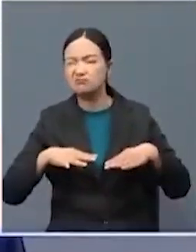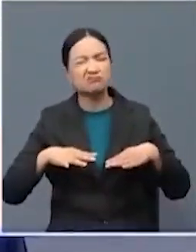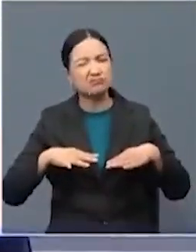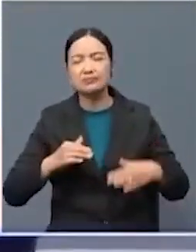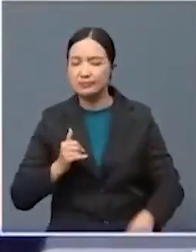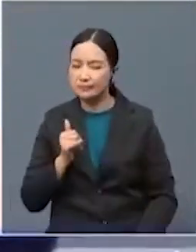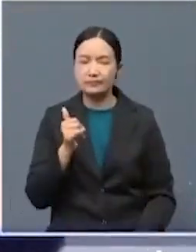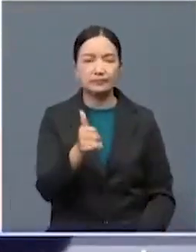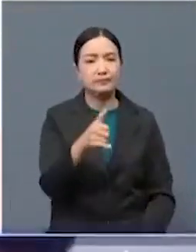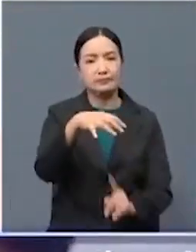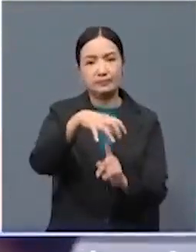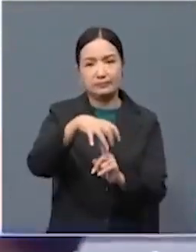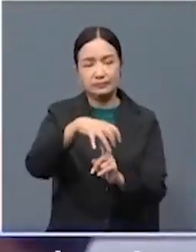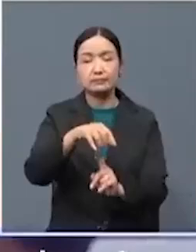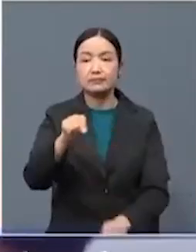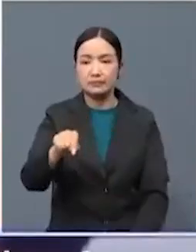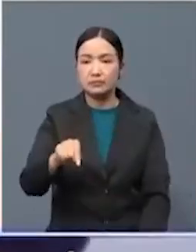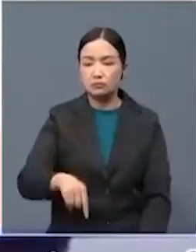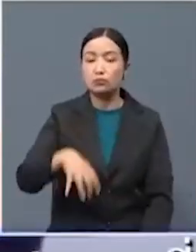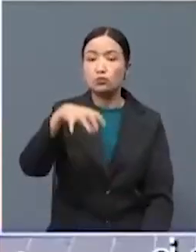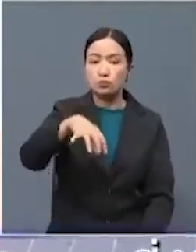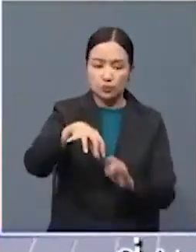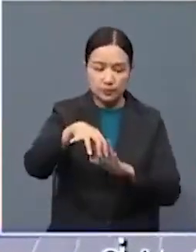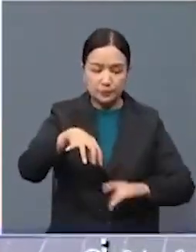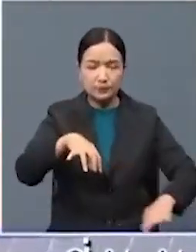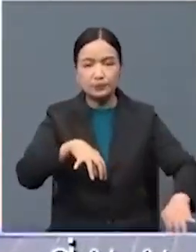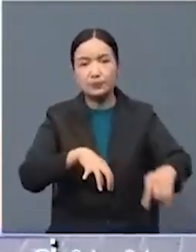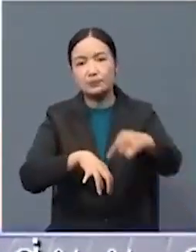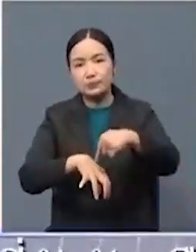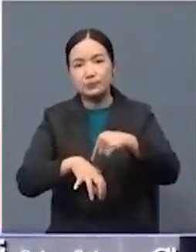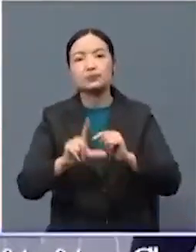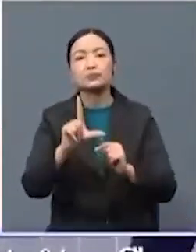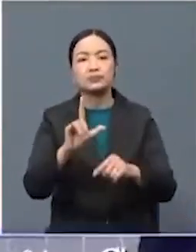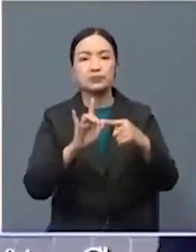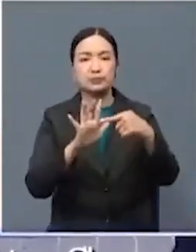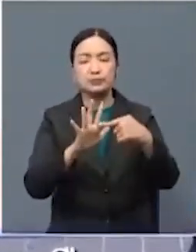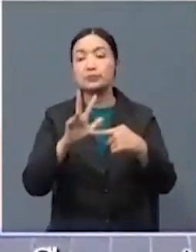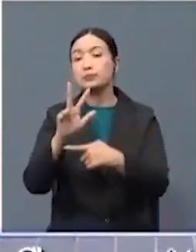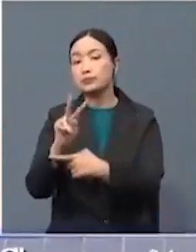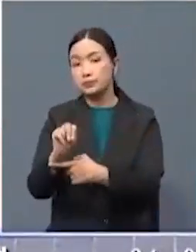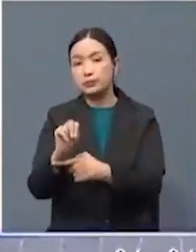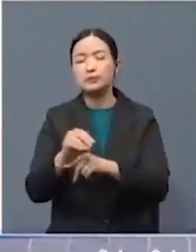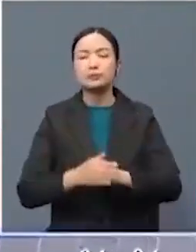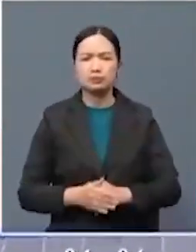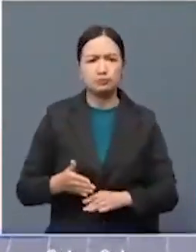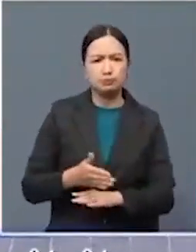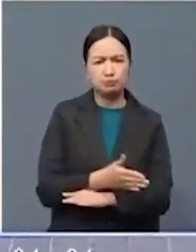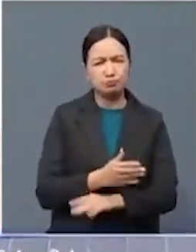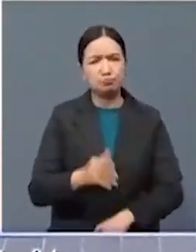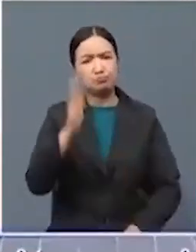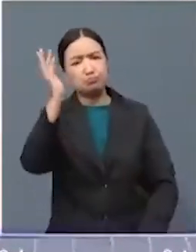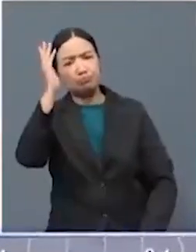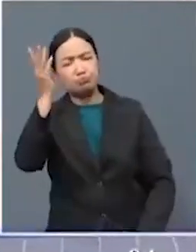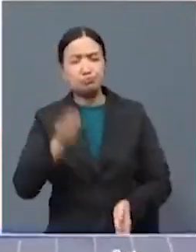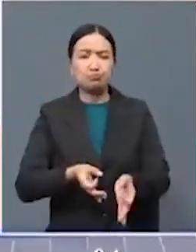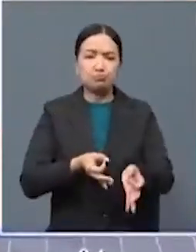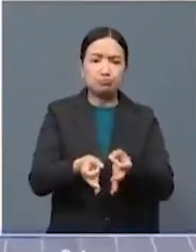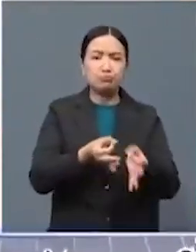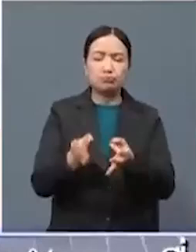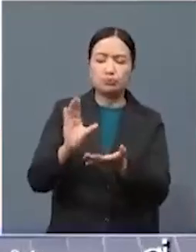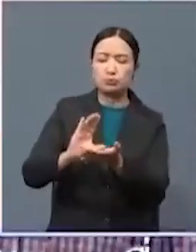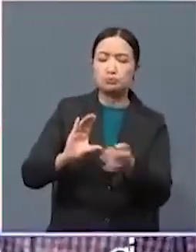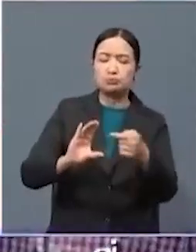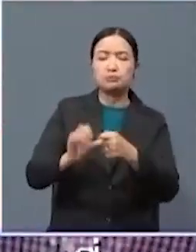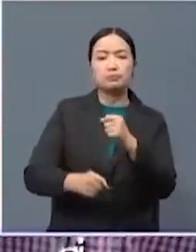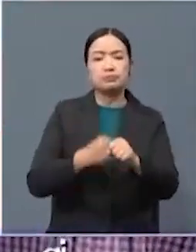ว่าก็ไปพัทยาไปที่เกาะล้านค่ะหลังจากที่ตนเองบอกว่าผ่านจากศึกอภิปรายงบประมาณรายจ่ายประจำปีงบประมาณ